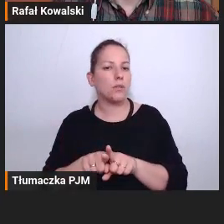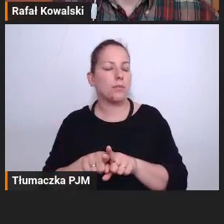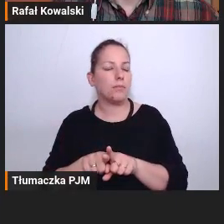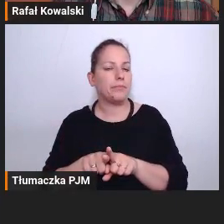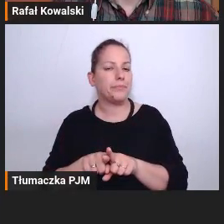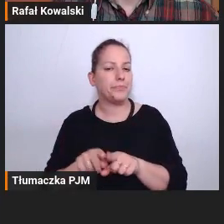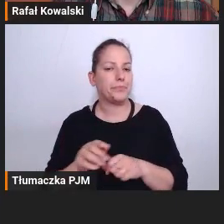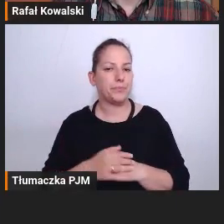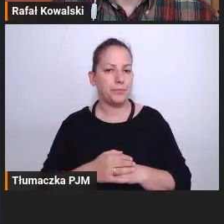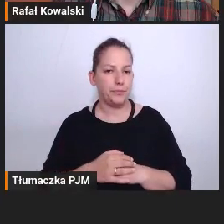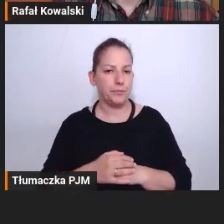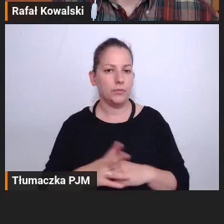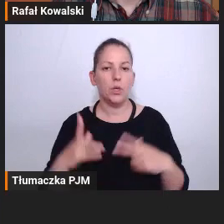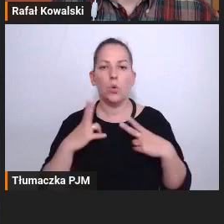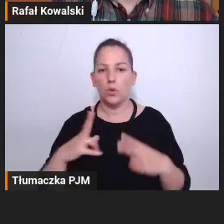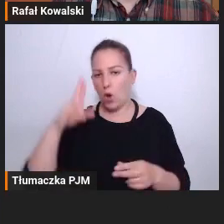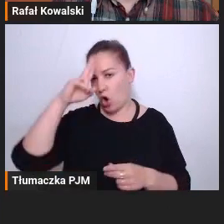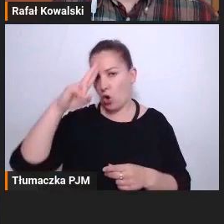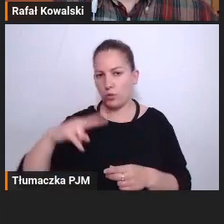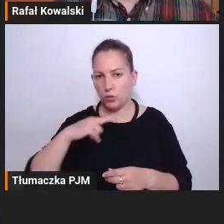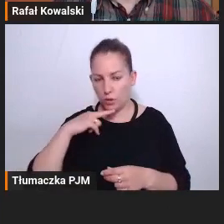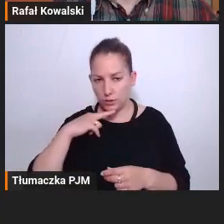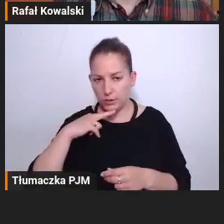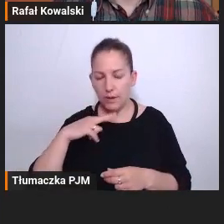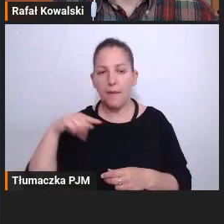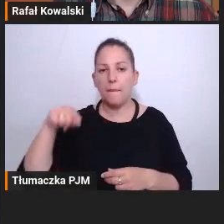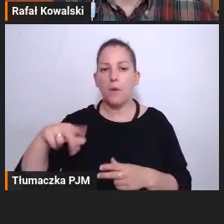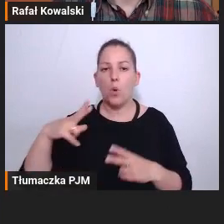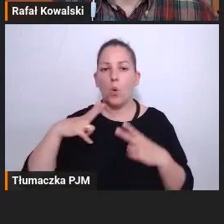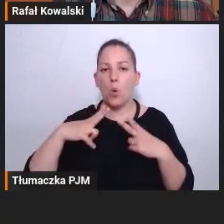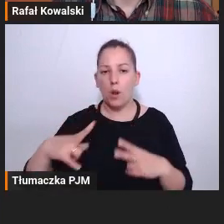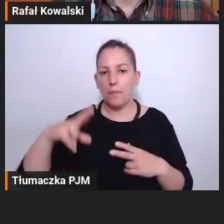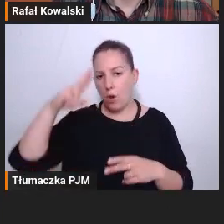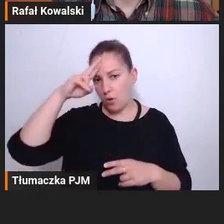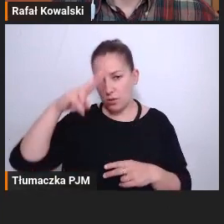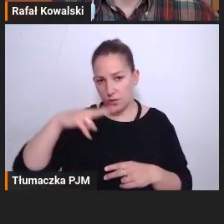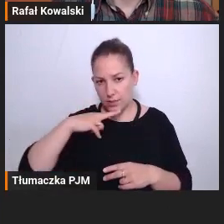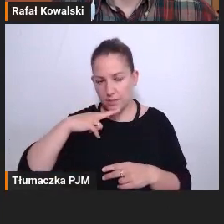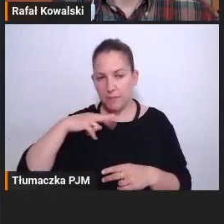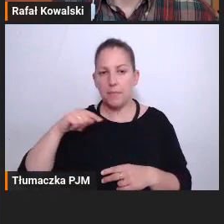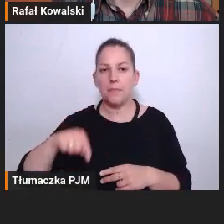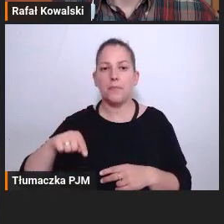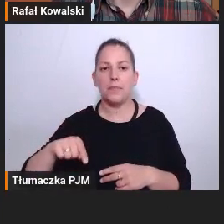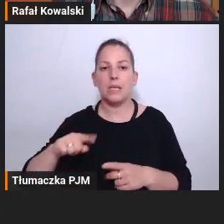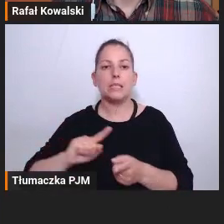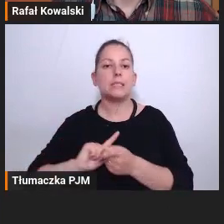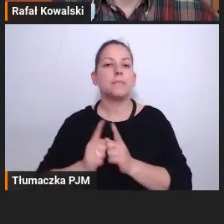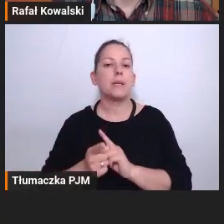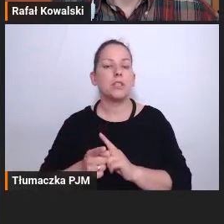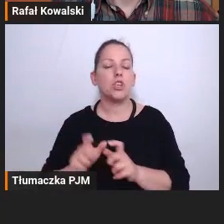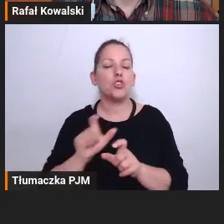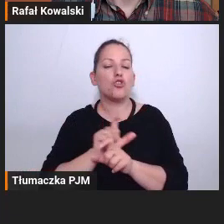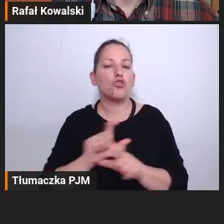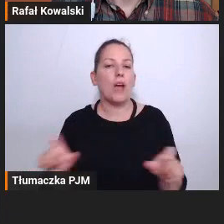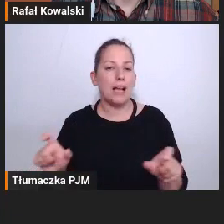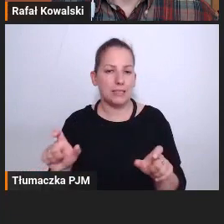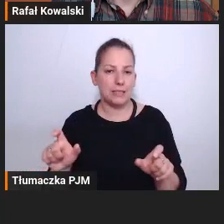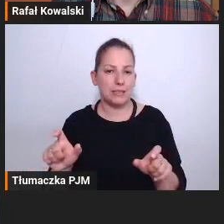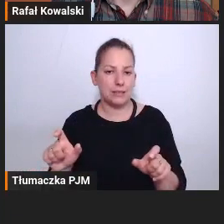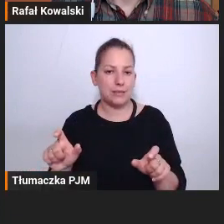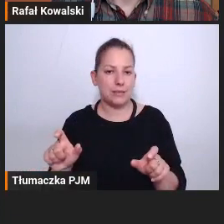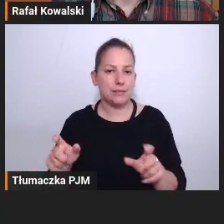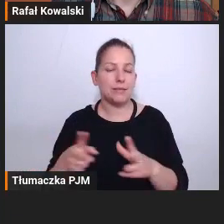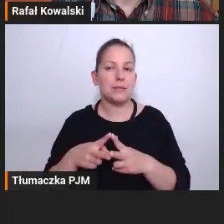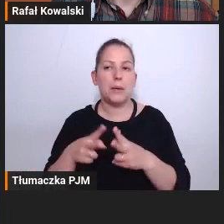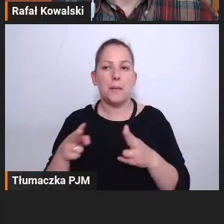Zmienił się też urlop ojcowski i w tym urlopie ojcowskim zmienił się czas, podczas